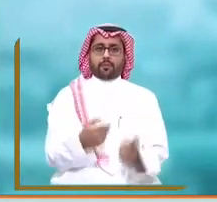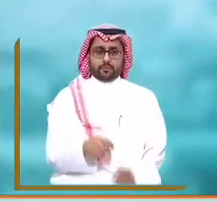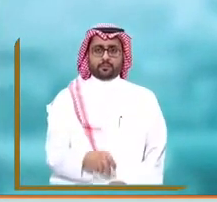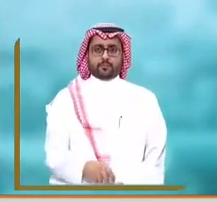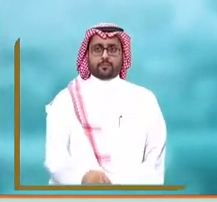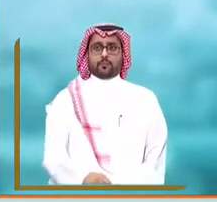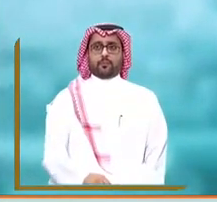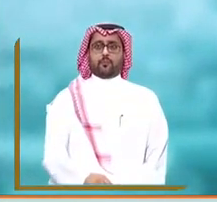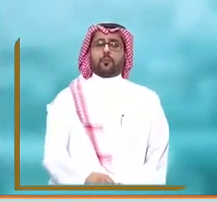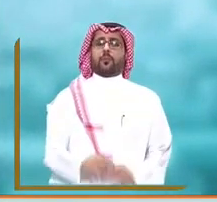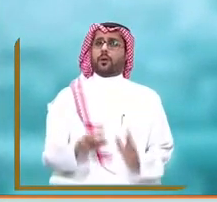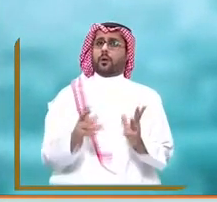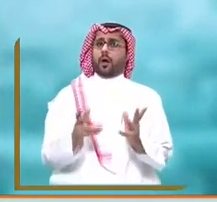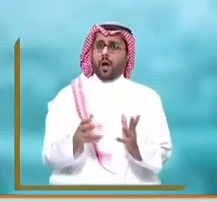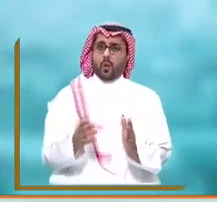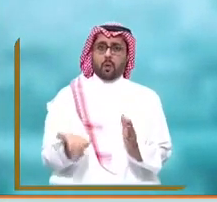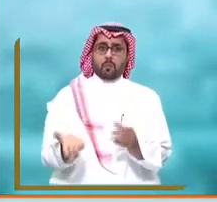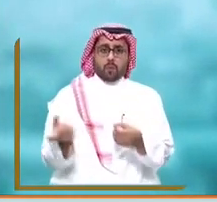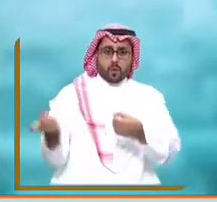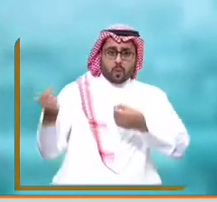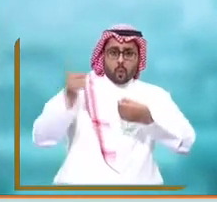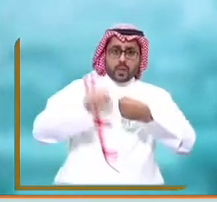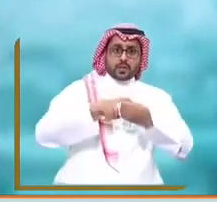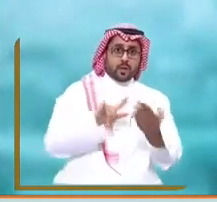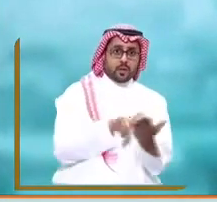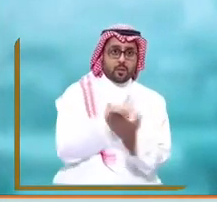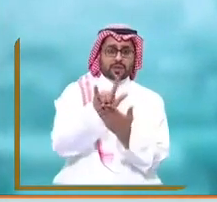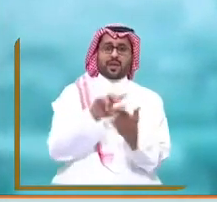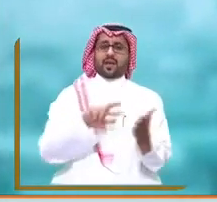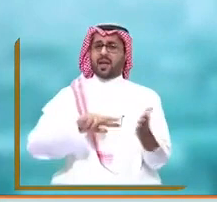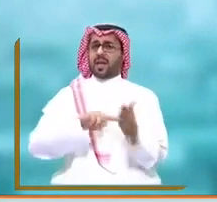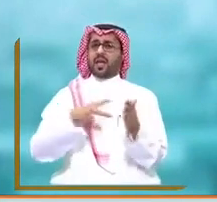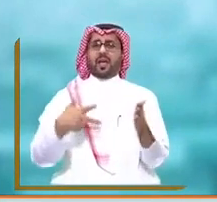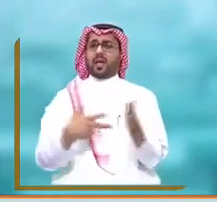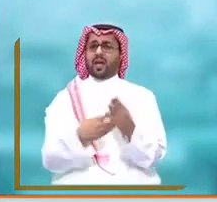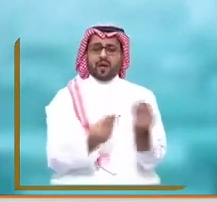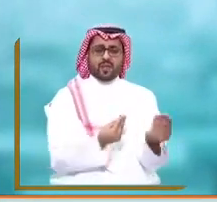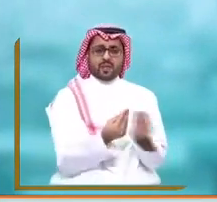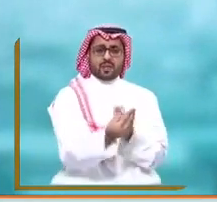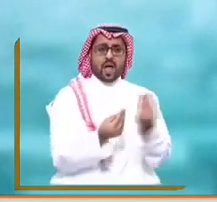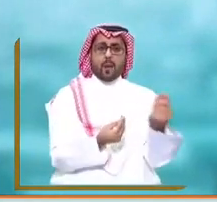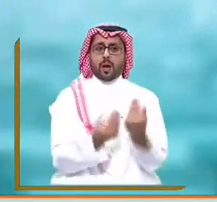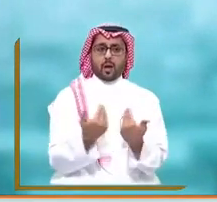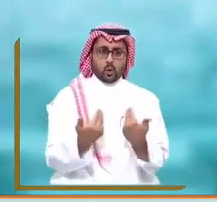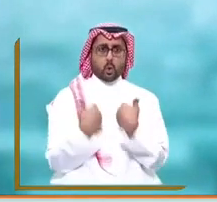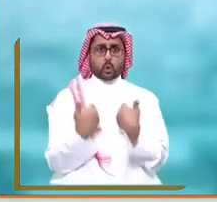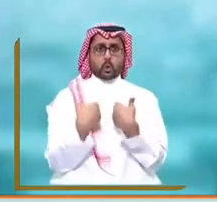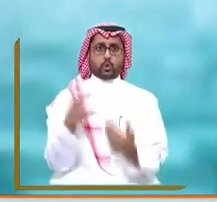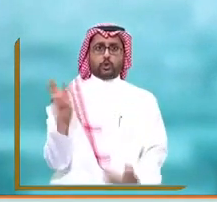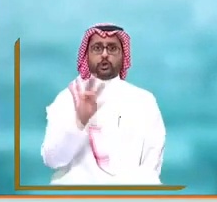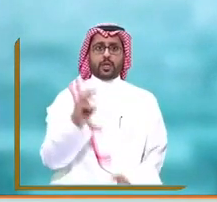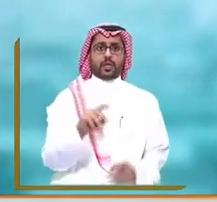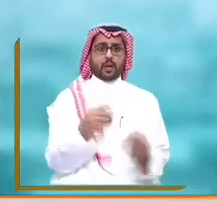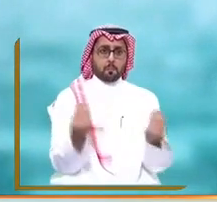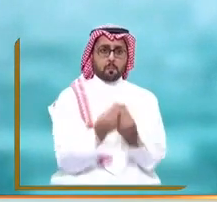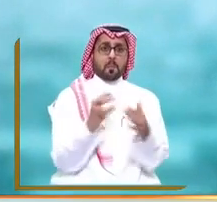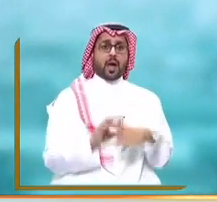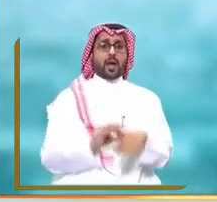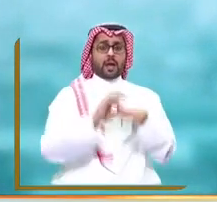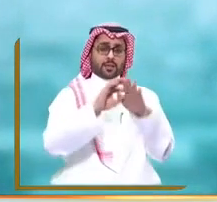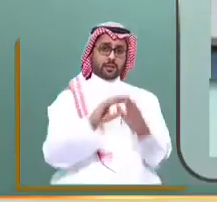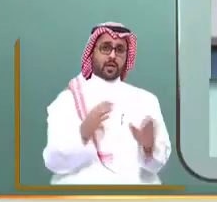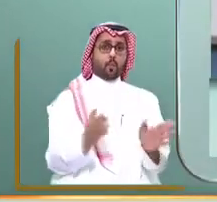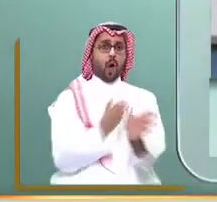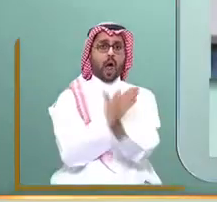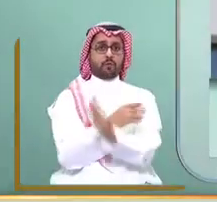في المملكة، أو بعد الوصول إلى المطار؟ ما هي آلية التعامل من خلال تطبيق هذا الإجراء؟ نعم، هناك